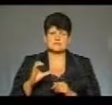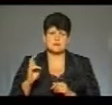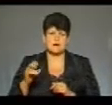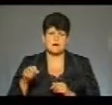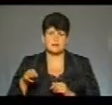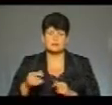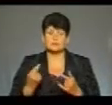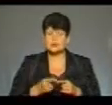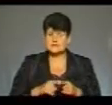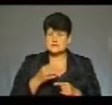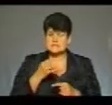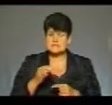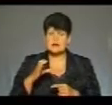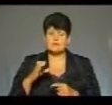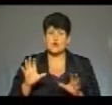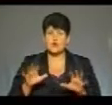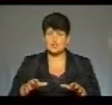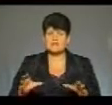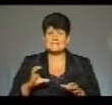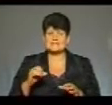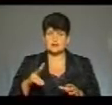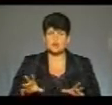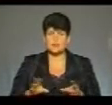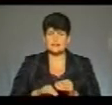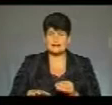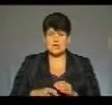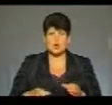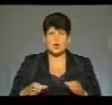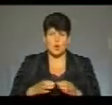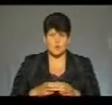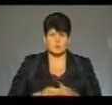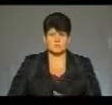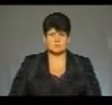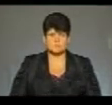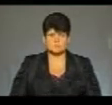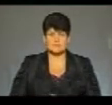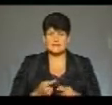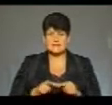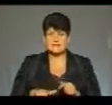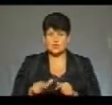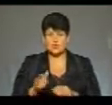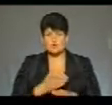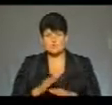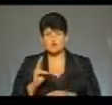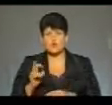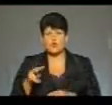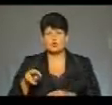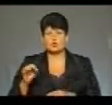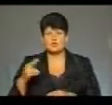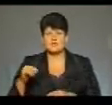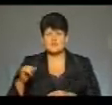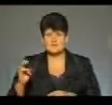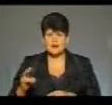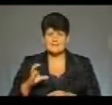голова Скалацької об'єднаної територіальної громади Петро Савончак. Подробиці далі. Це дорога між селом Колодіївка і Скалатом.